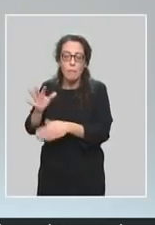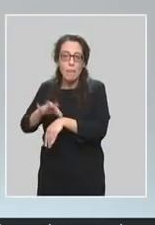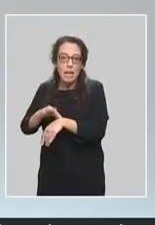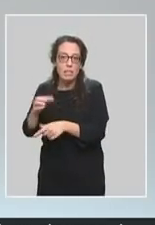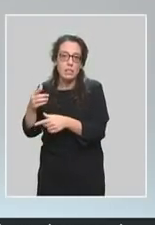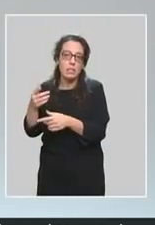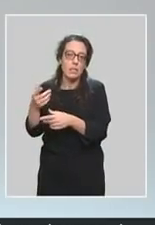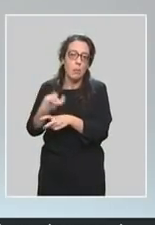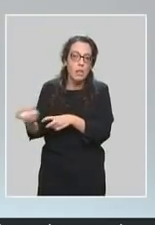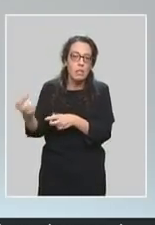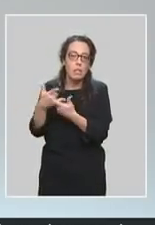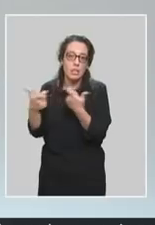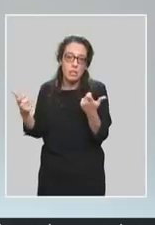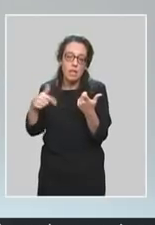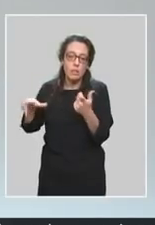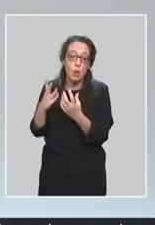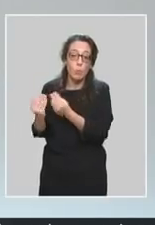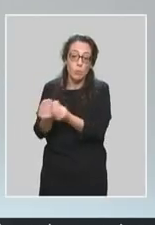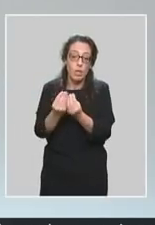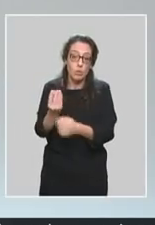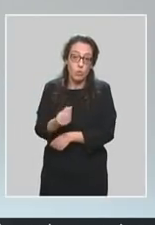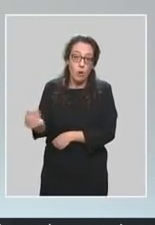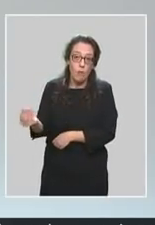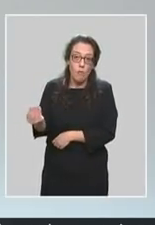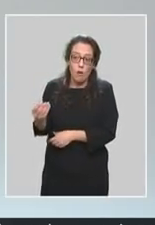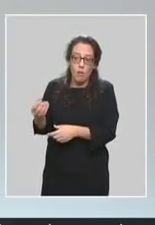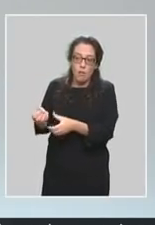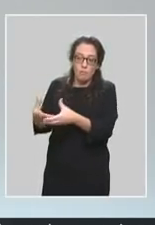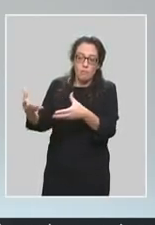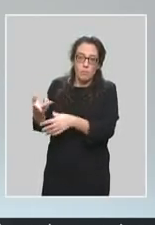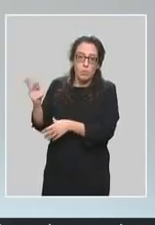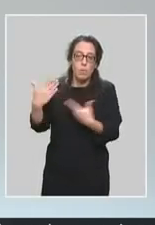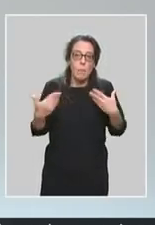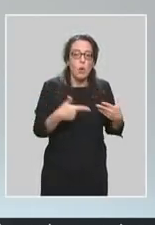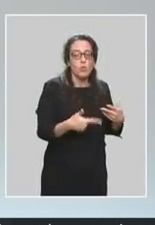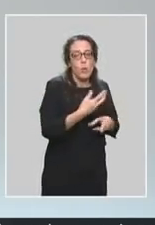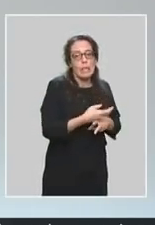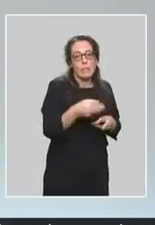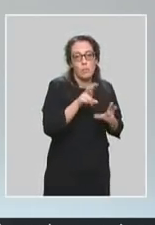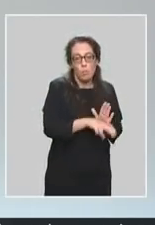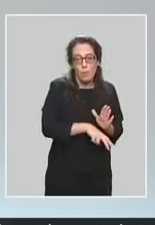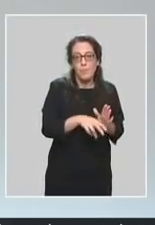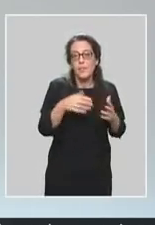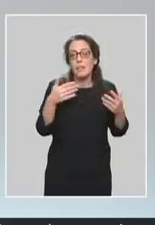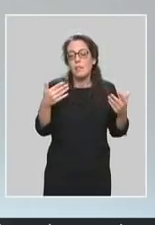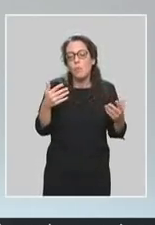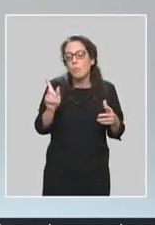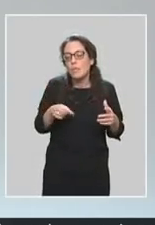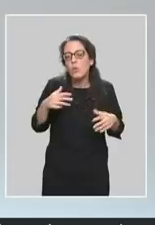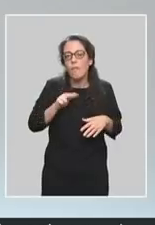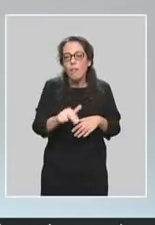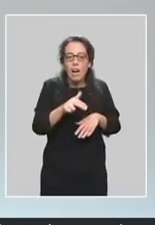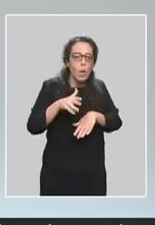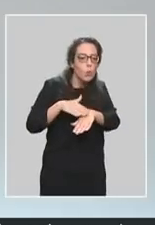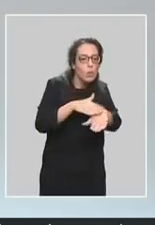touchant plus de population d'enfants que ce n'est notre cas. Et donc, évidemment, il y aura des recommandations particulières